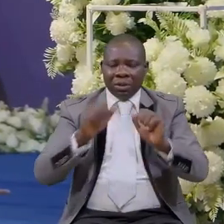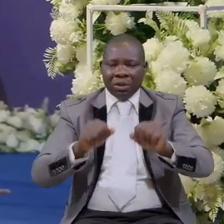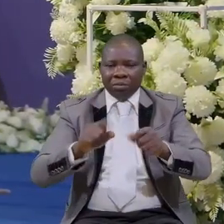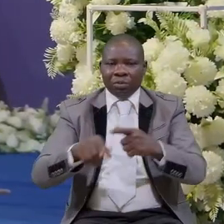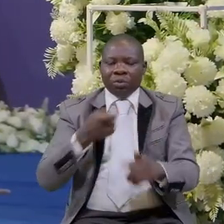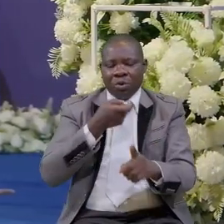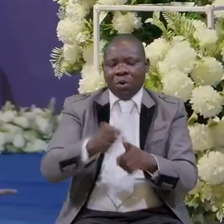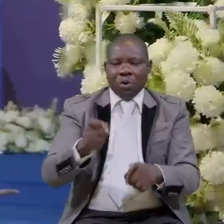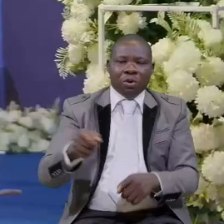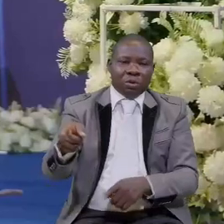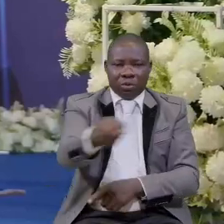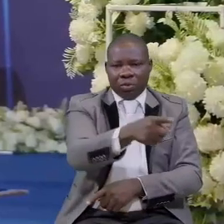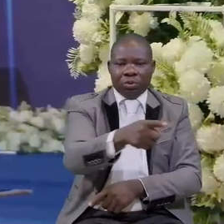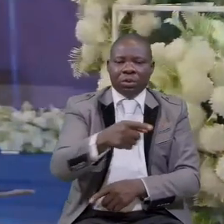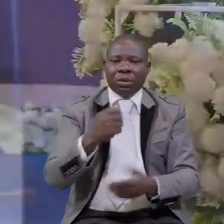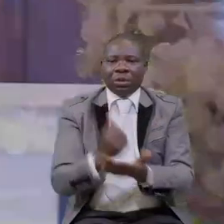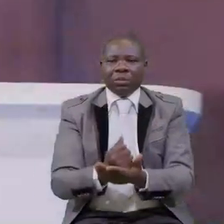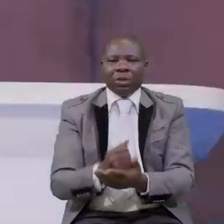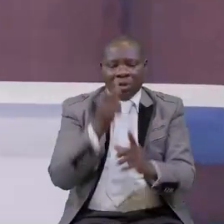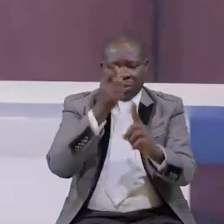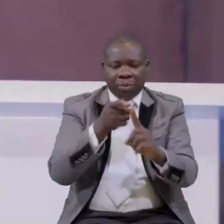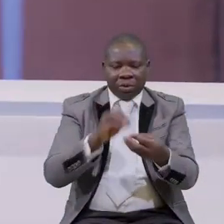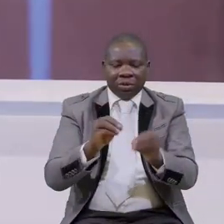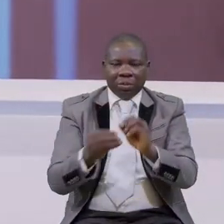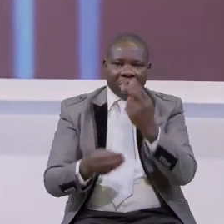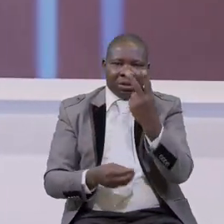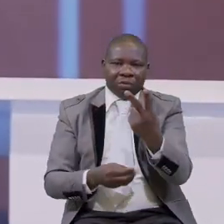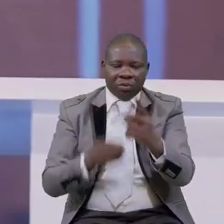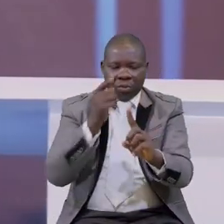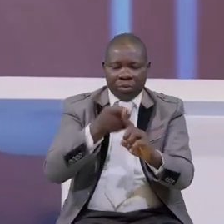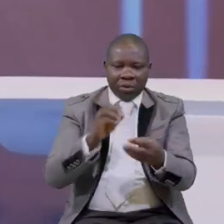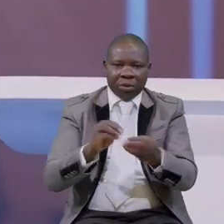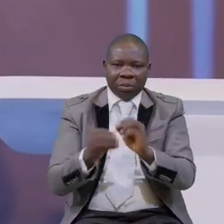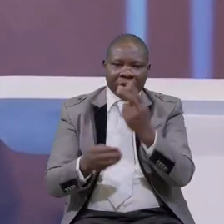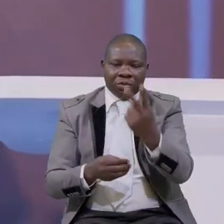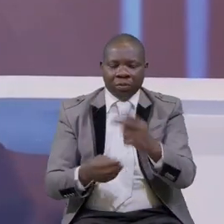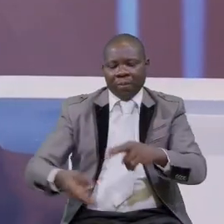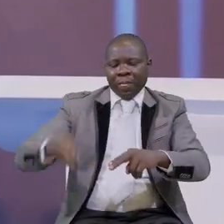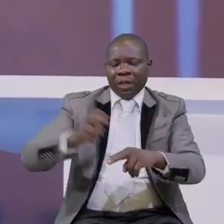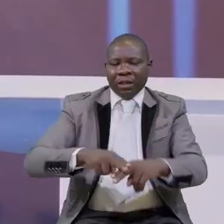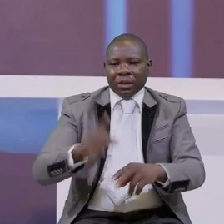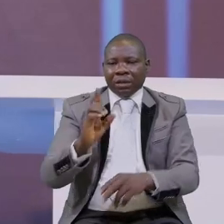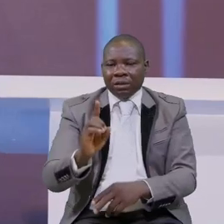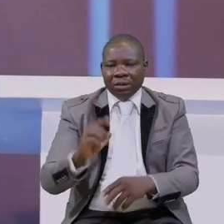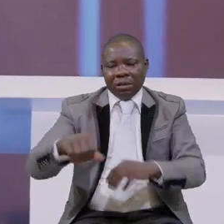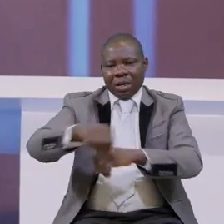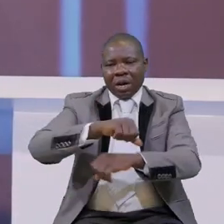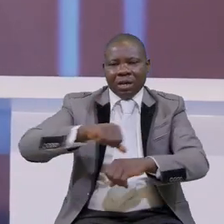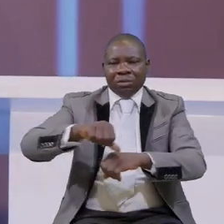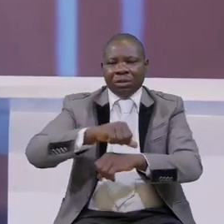pourra vous nuire. Deuxième point maintenant, l'onction accrue